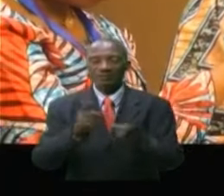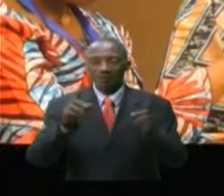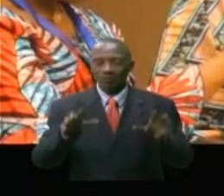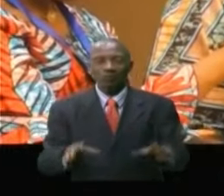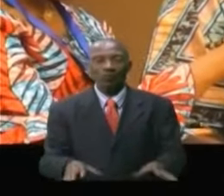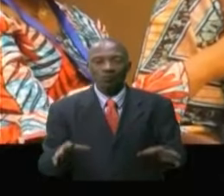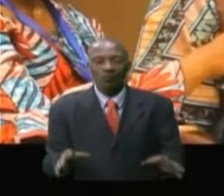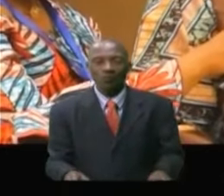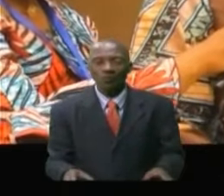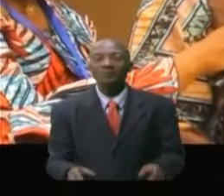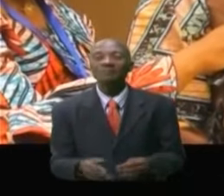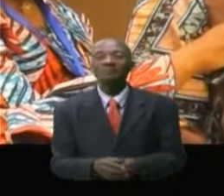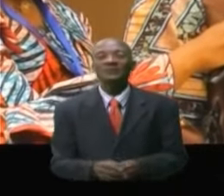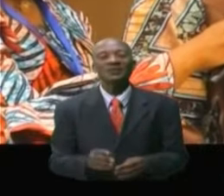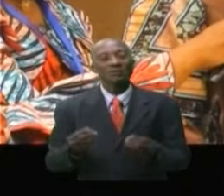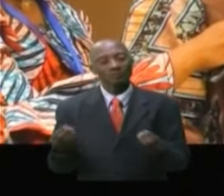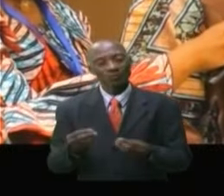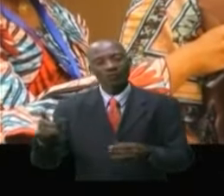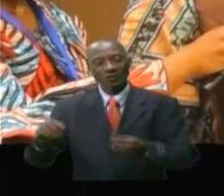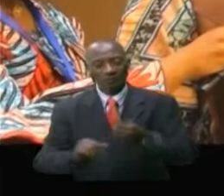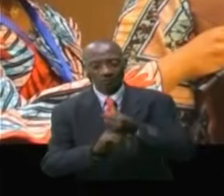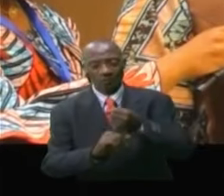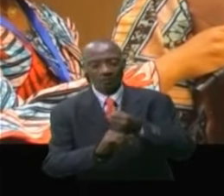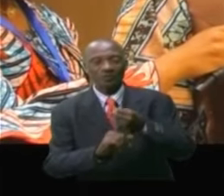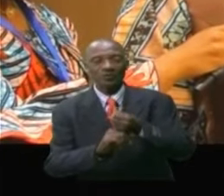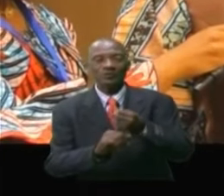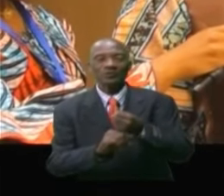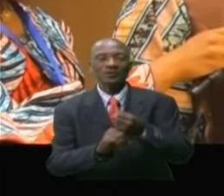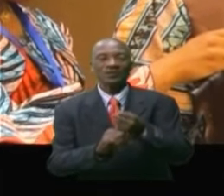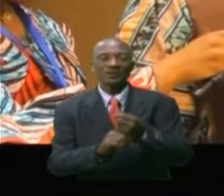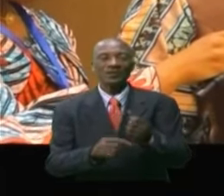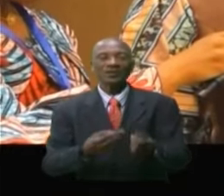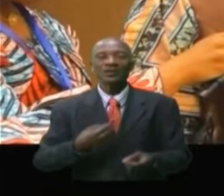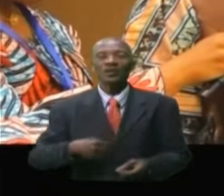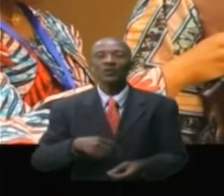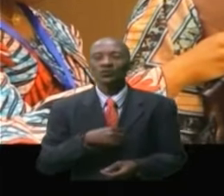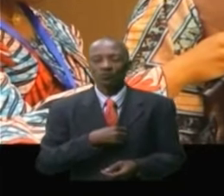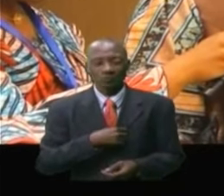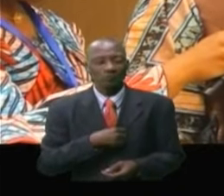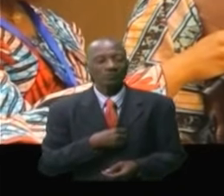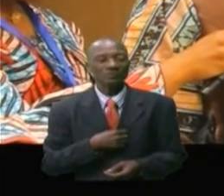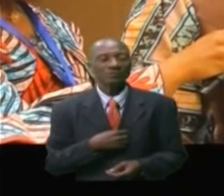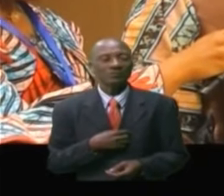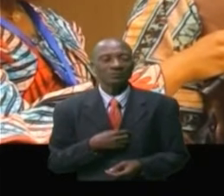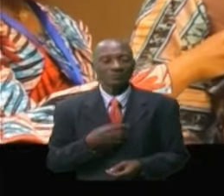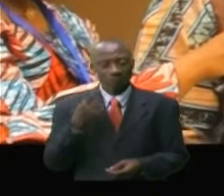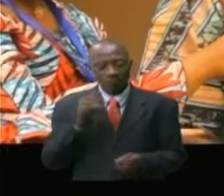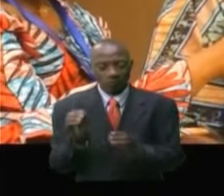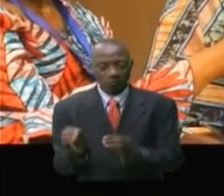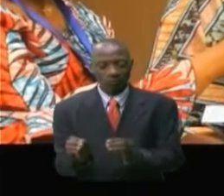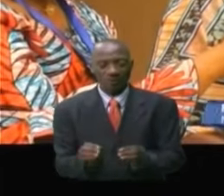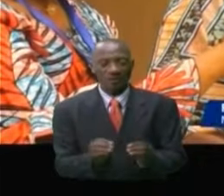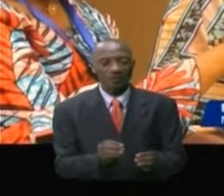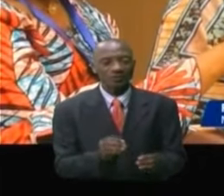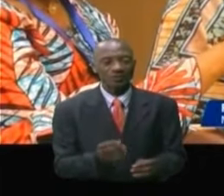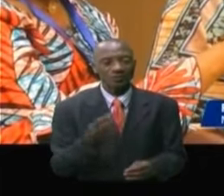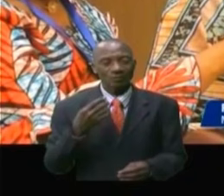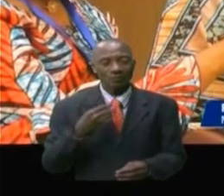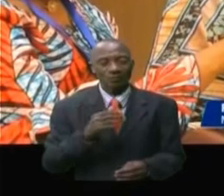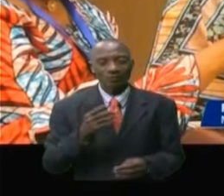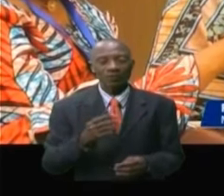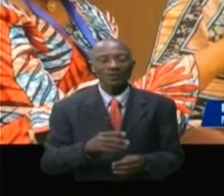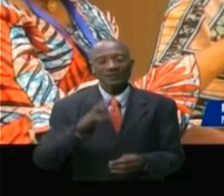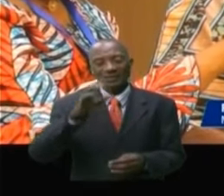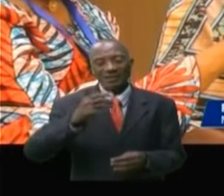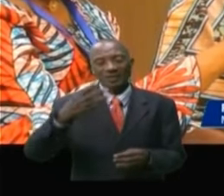Congo. Son soutien indéfectible a grandement contribué à l'organisation de ces trois